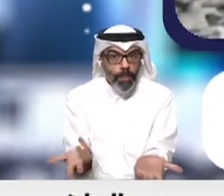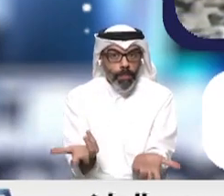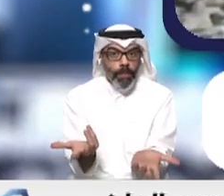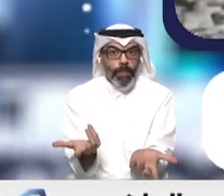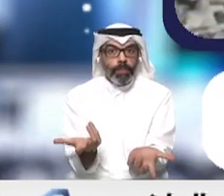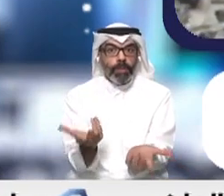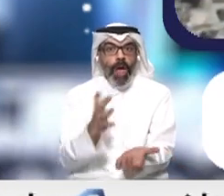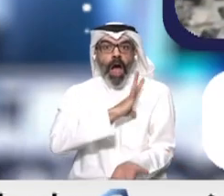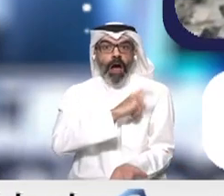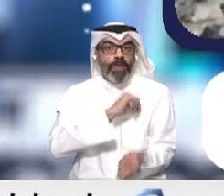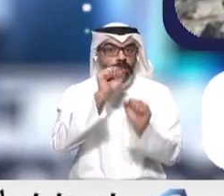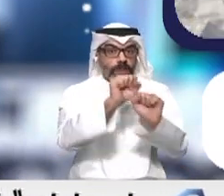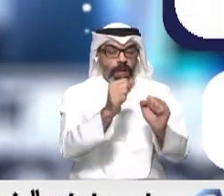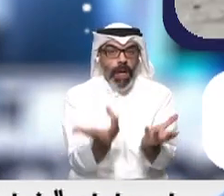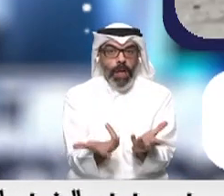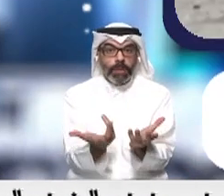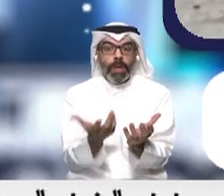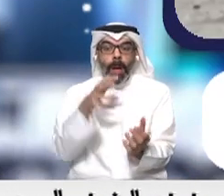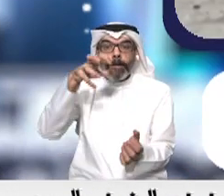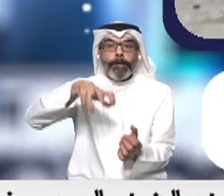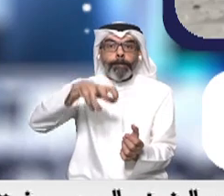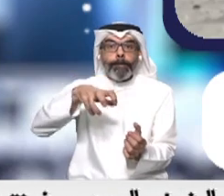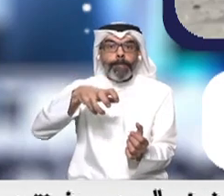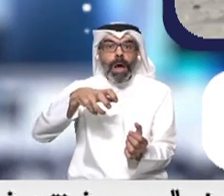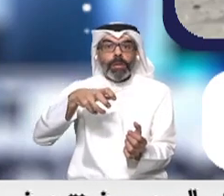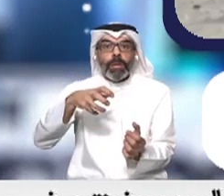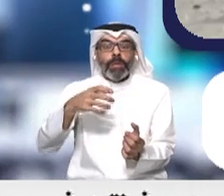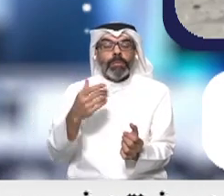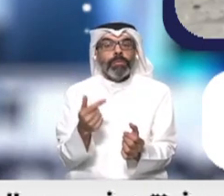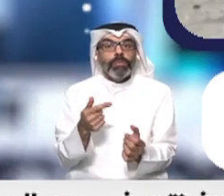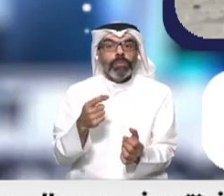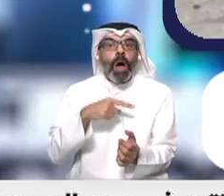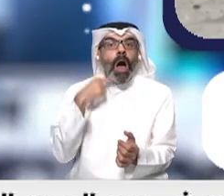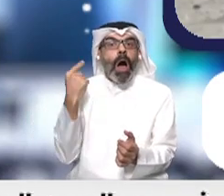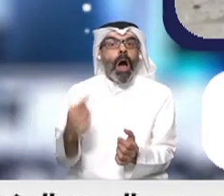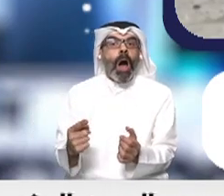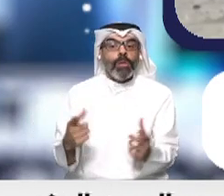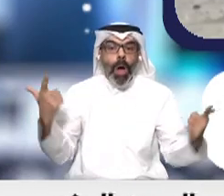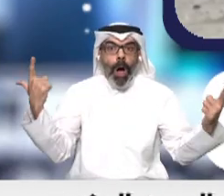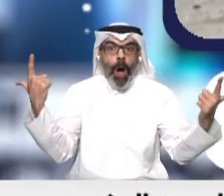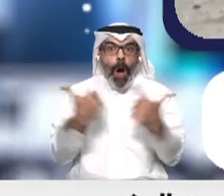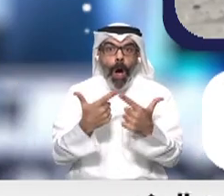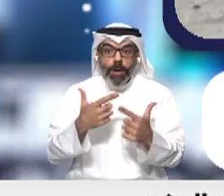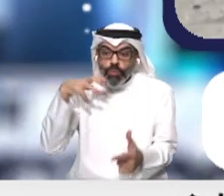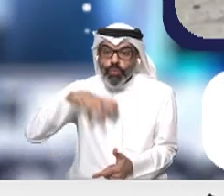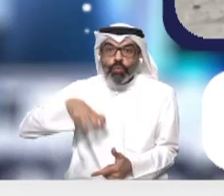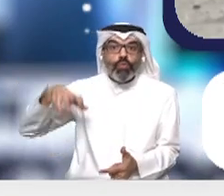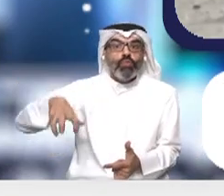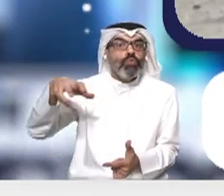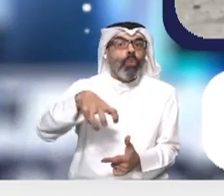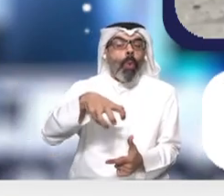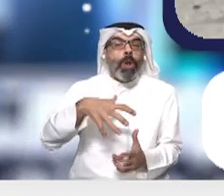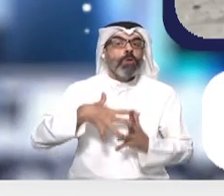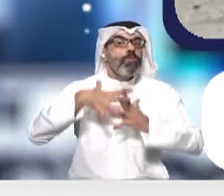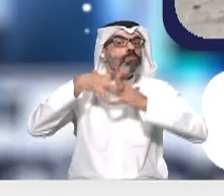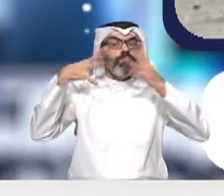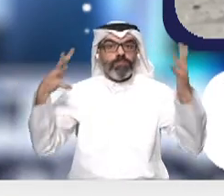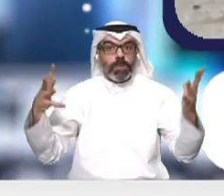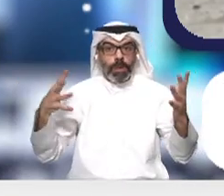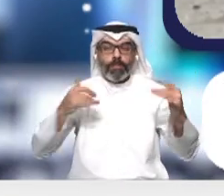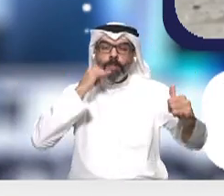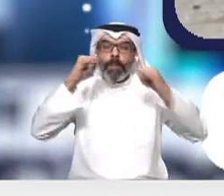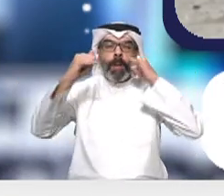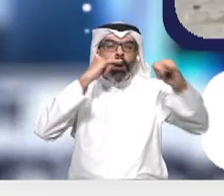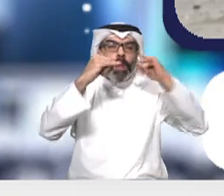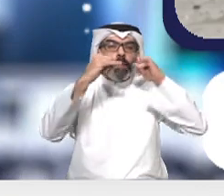أيضا تجنيب المنطقة من يعني خطر اندلاع حرب إقليمية. والتأكيد هناك اتصالات فيما